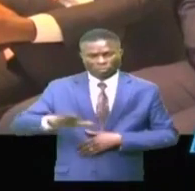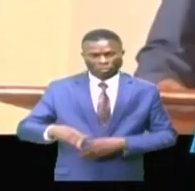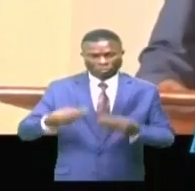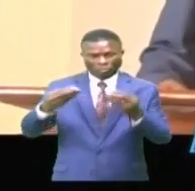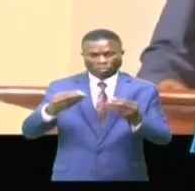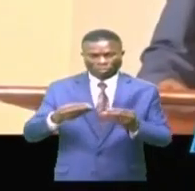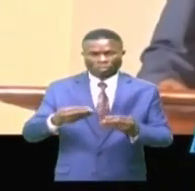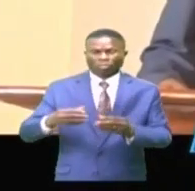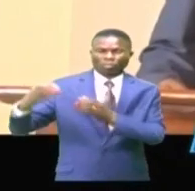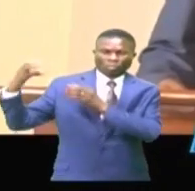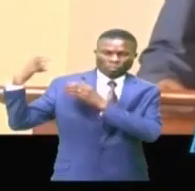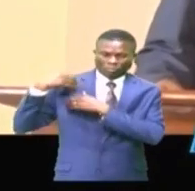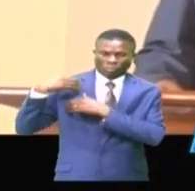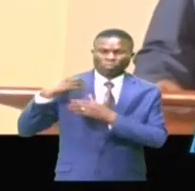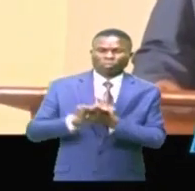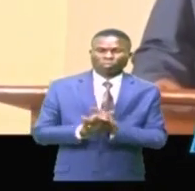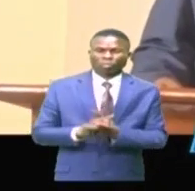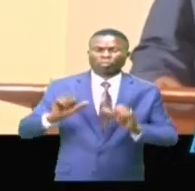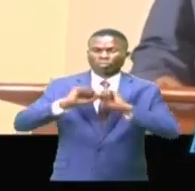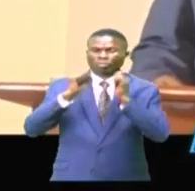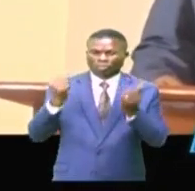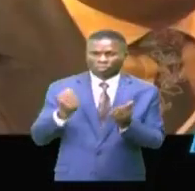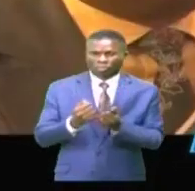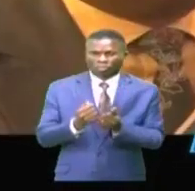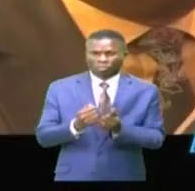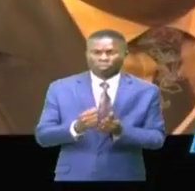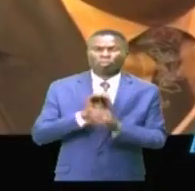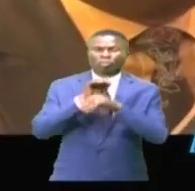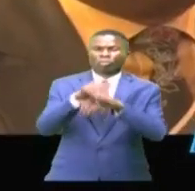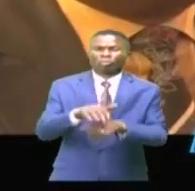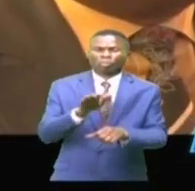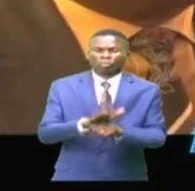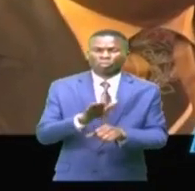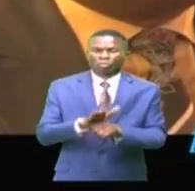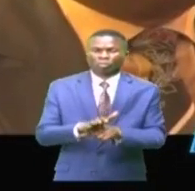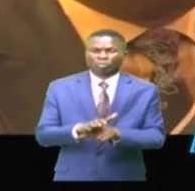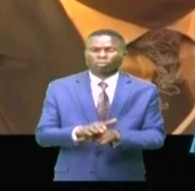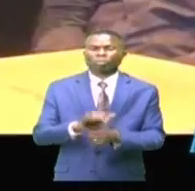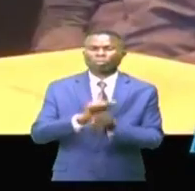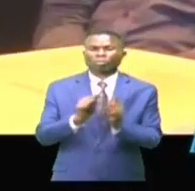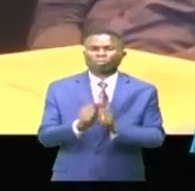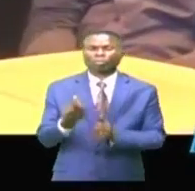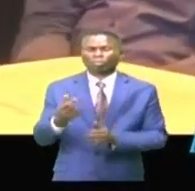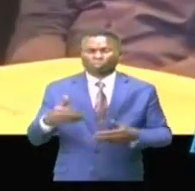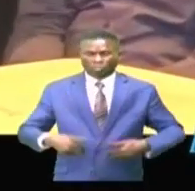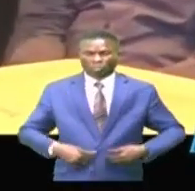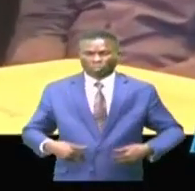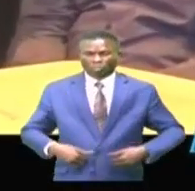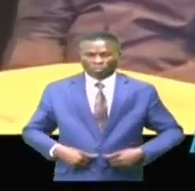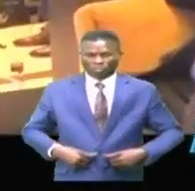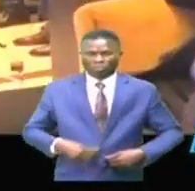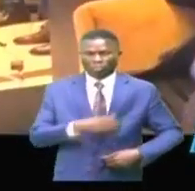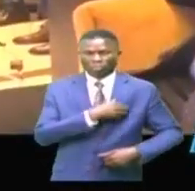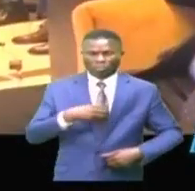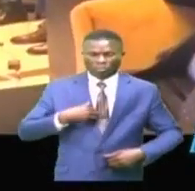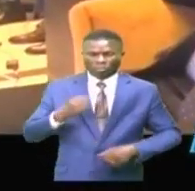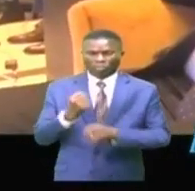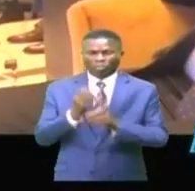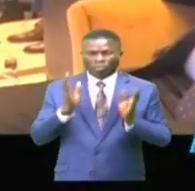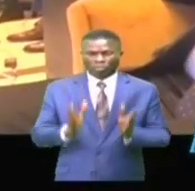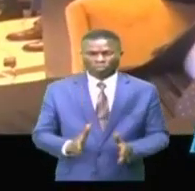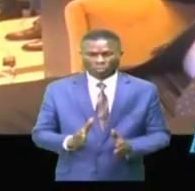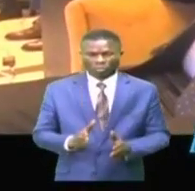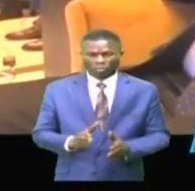la gestion au fpmsa qui est résolument engagé pour les clients financières de jeunes et des femmes entrepreneurs à l'occasion